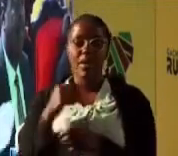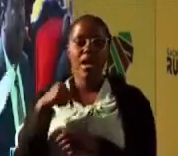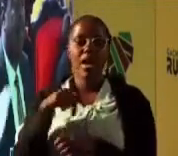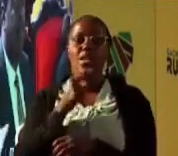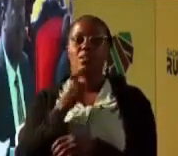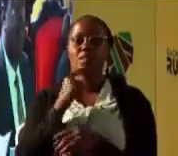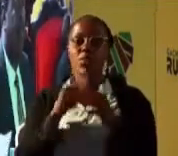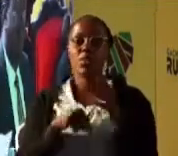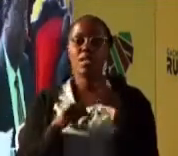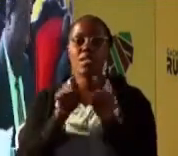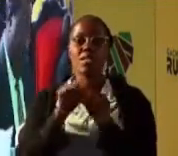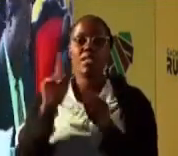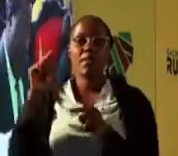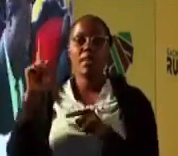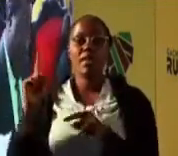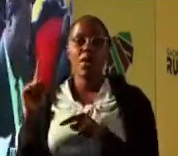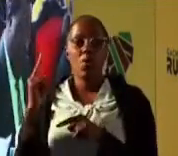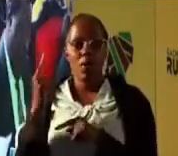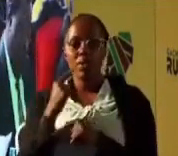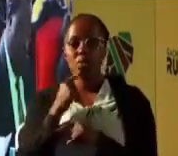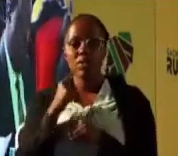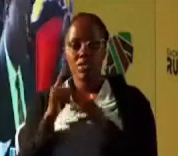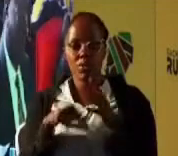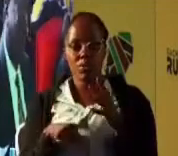Tumesema kama Kenya kwanza